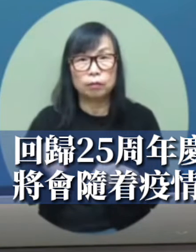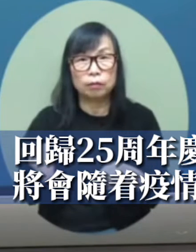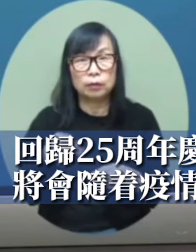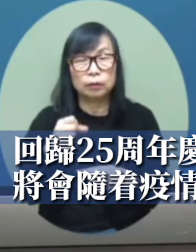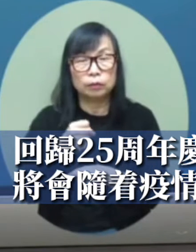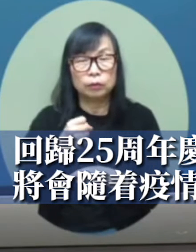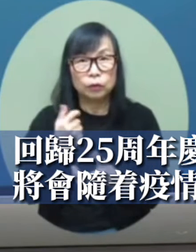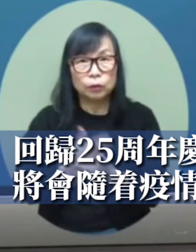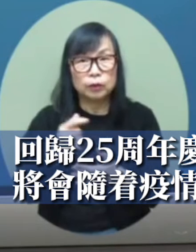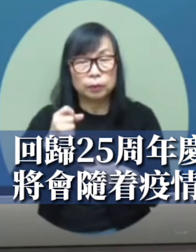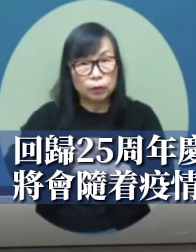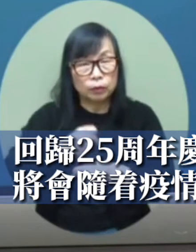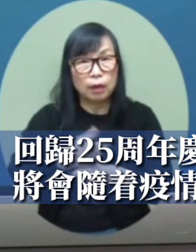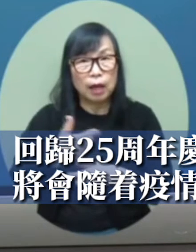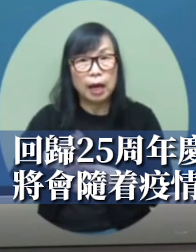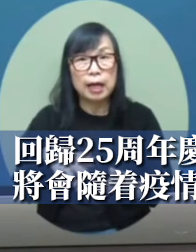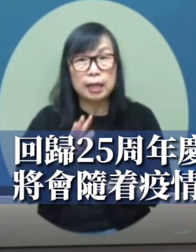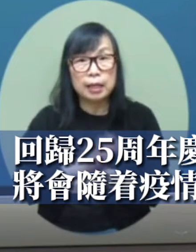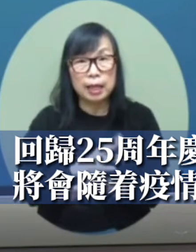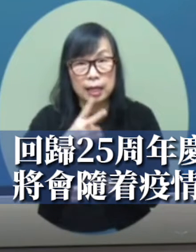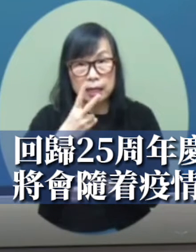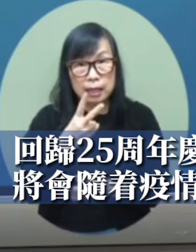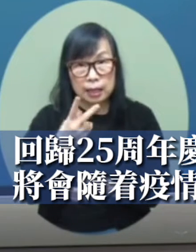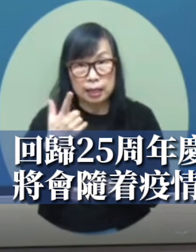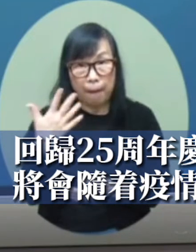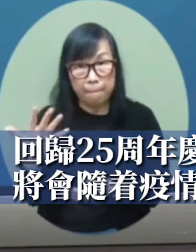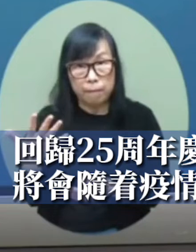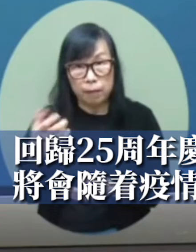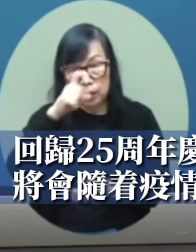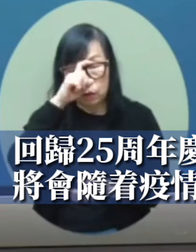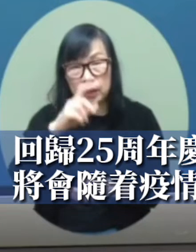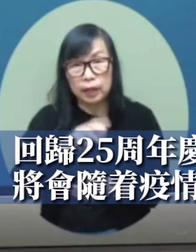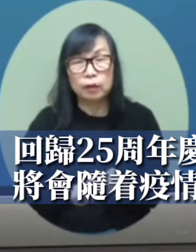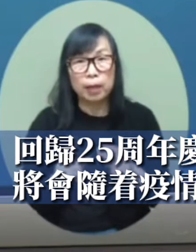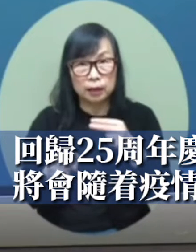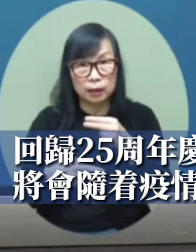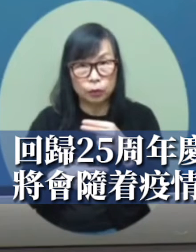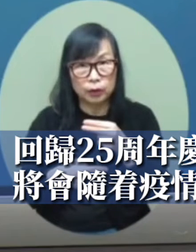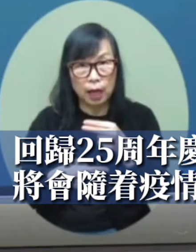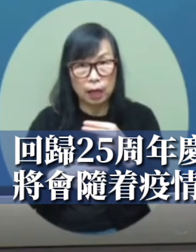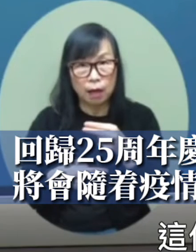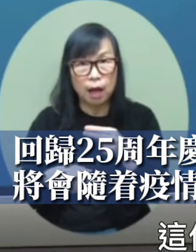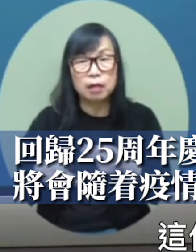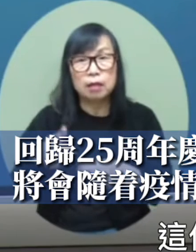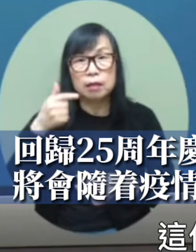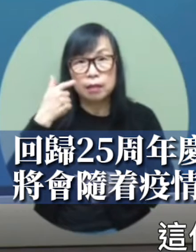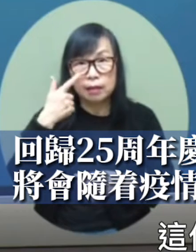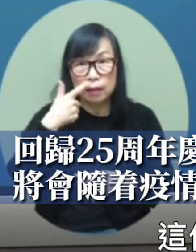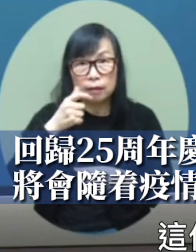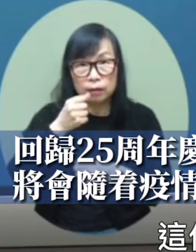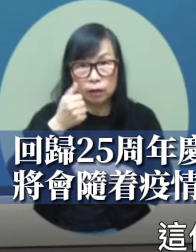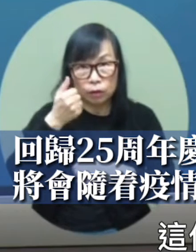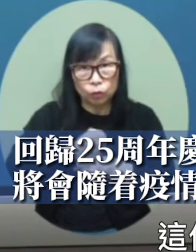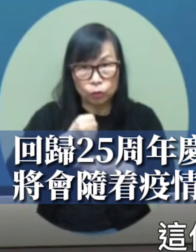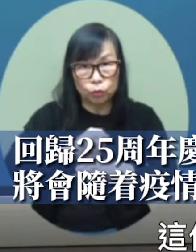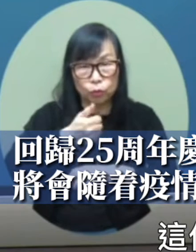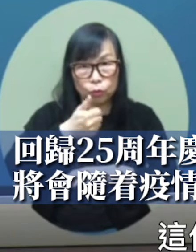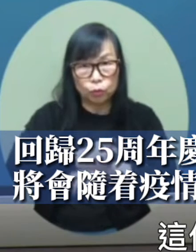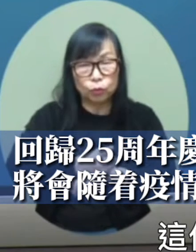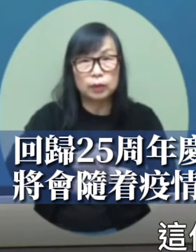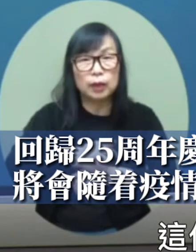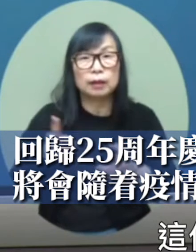是25周年的慶祝活動和7月1日的就職典禮。這個工作呢